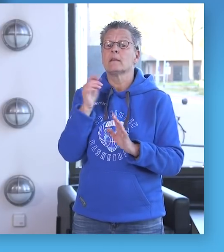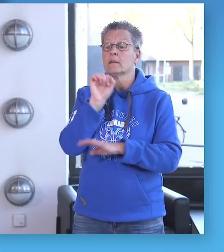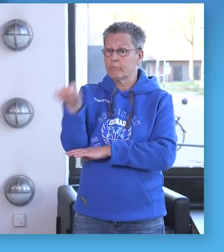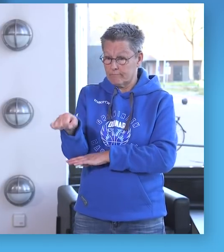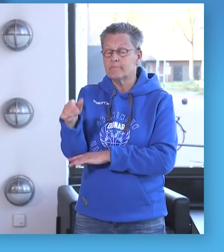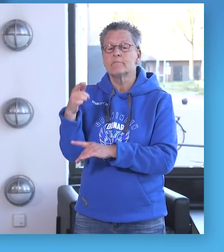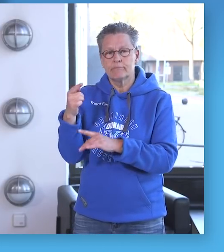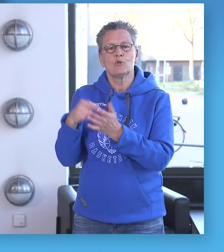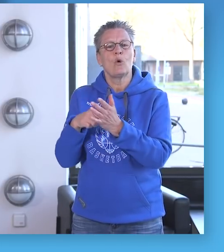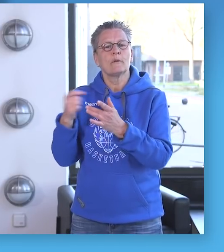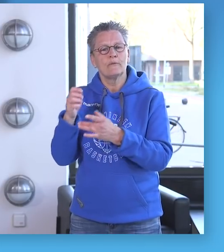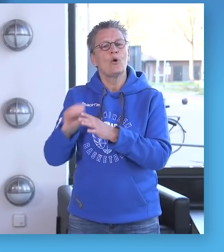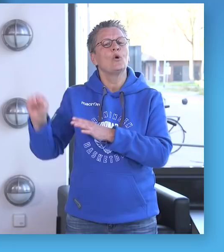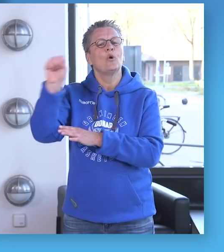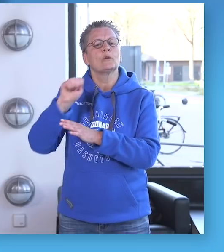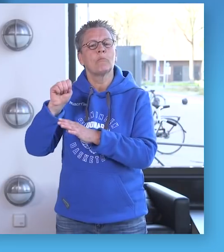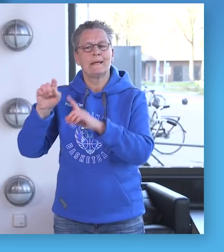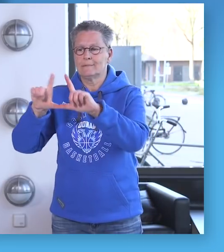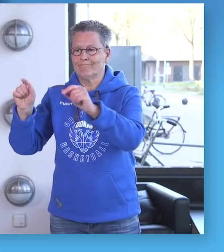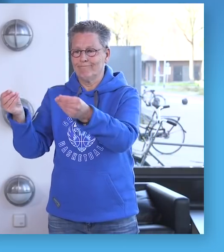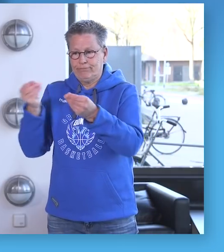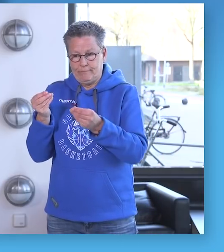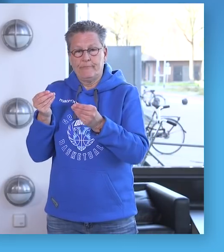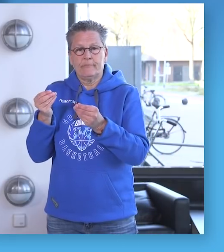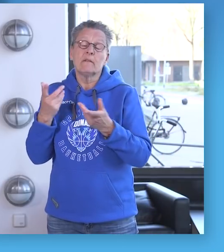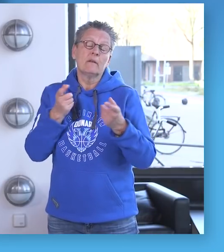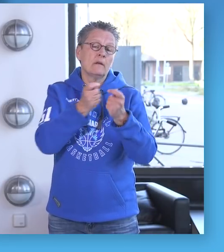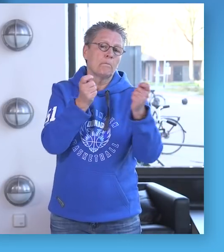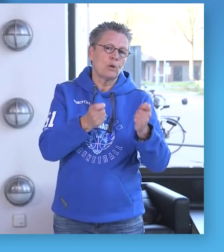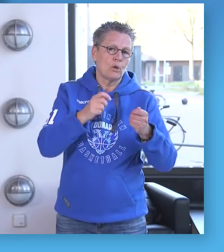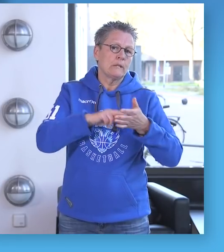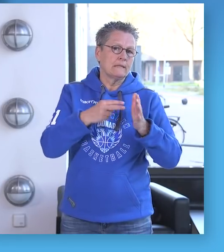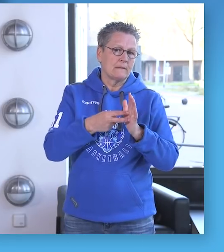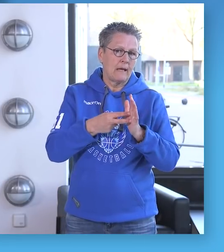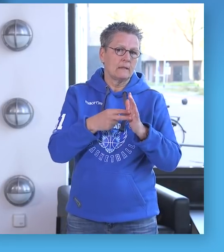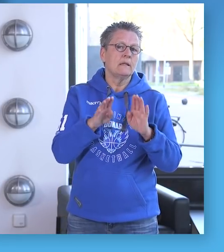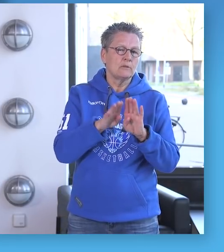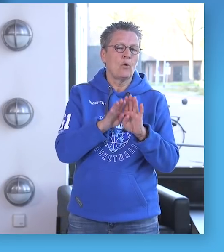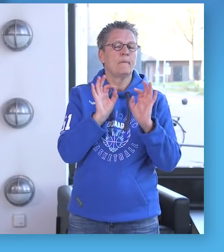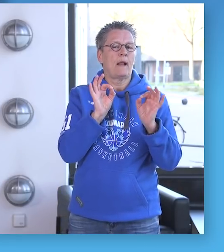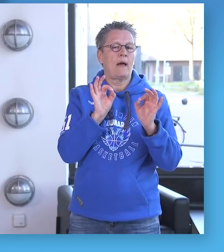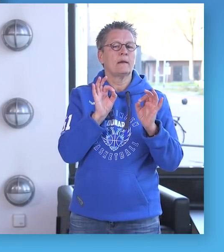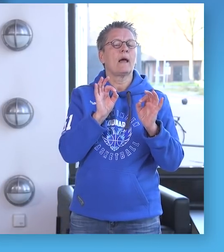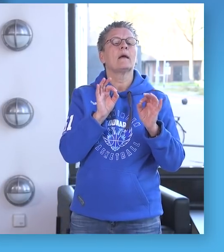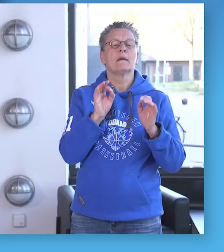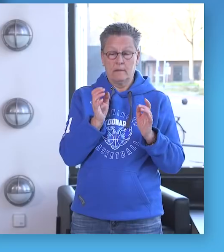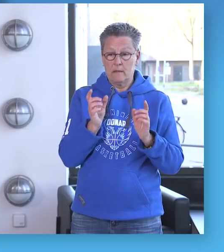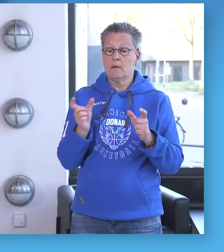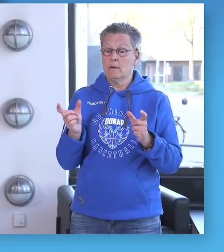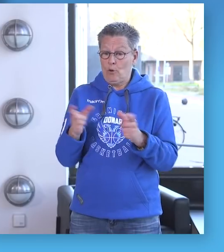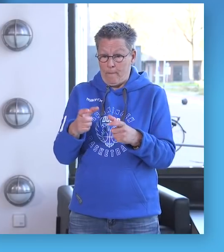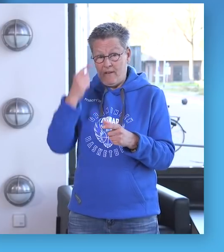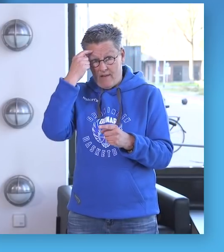ticket. Dus in die zin ook begrotingstechnisch denk ik belangrijk dat de club wist dat ze